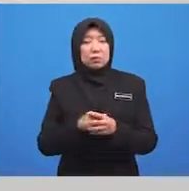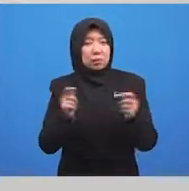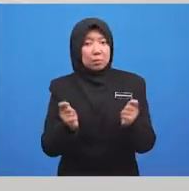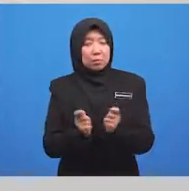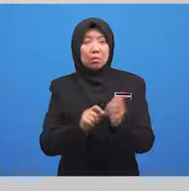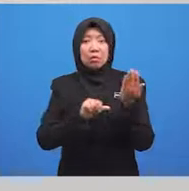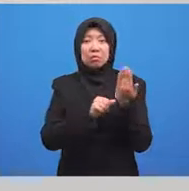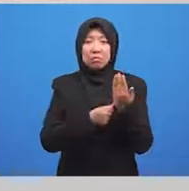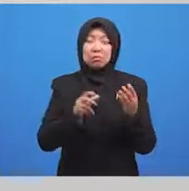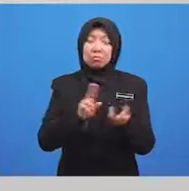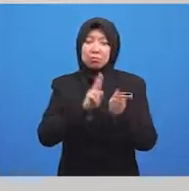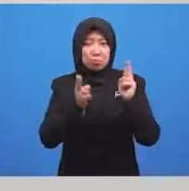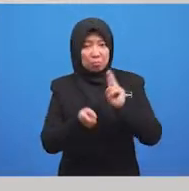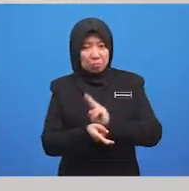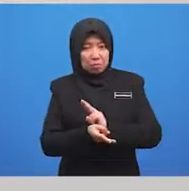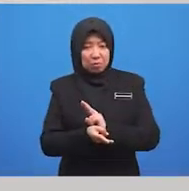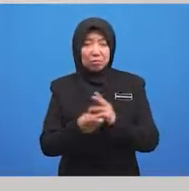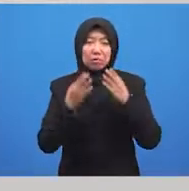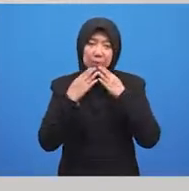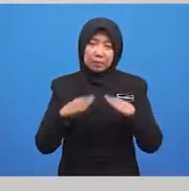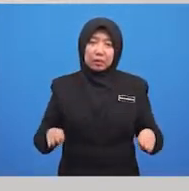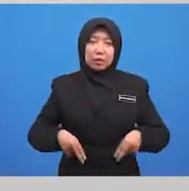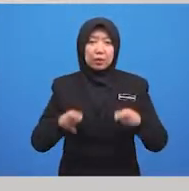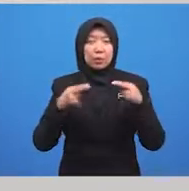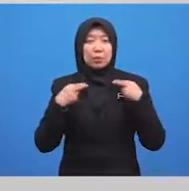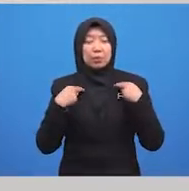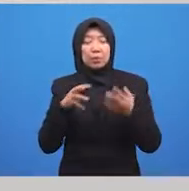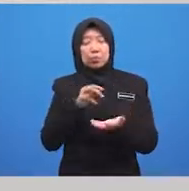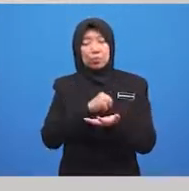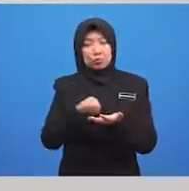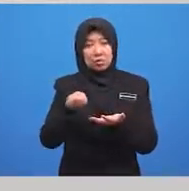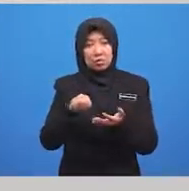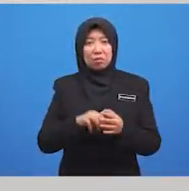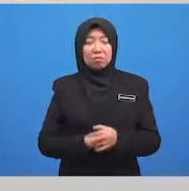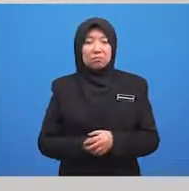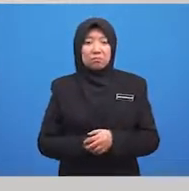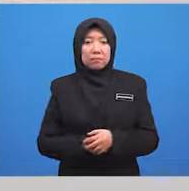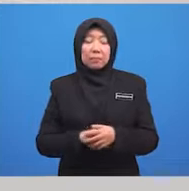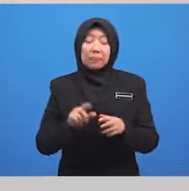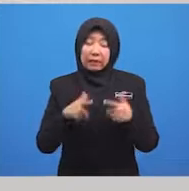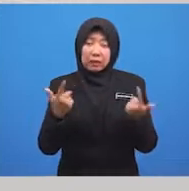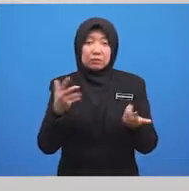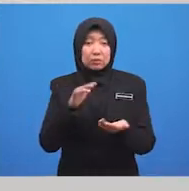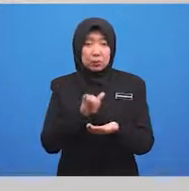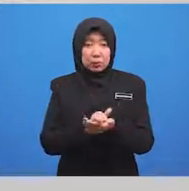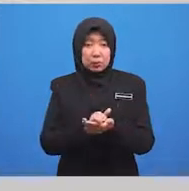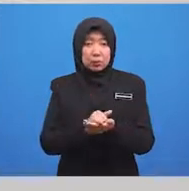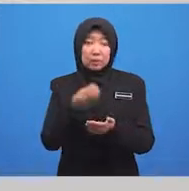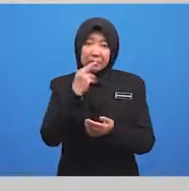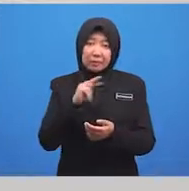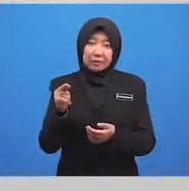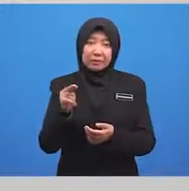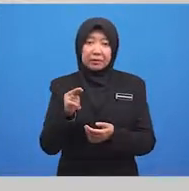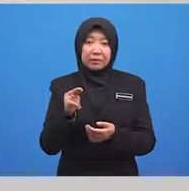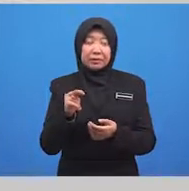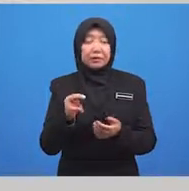tersebut telah berubah dan habitat hidupan liar turut musnah. Selain itu, rantaian makanan